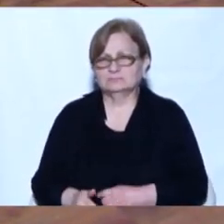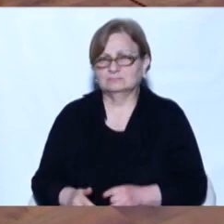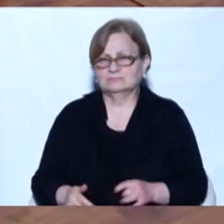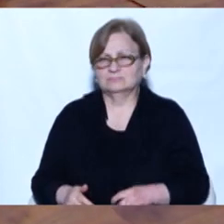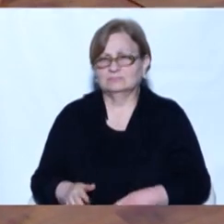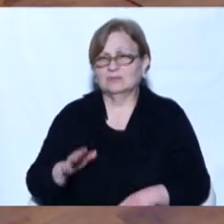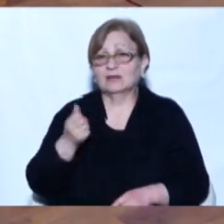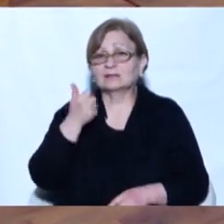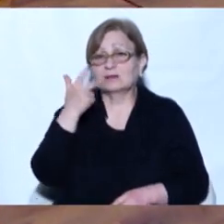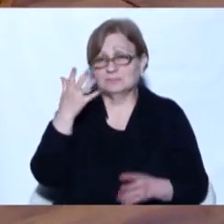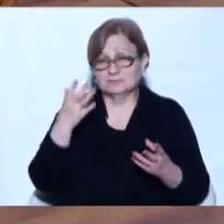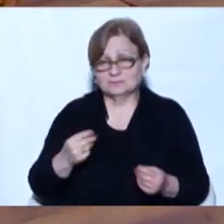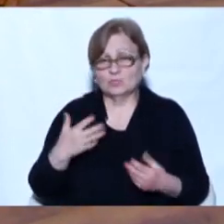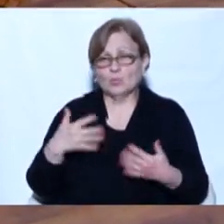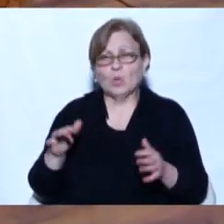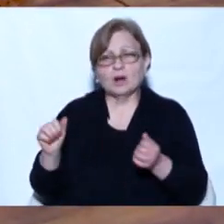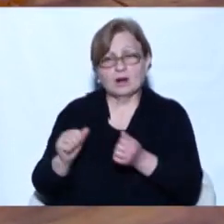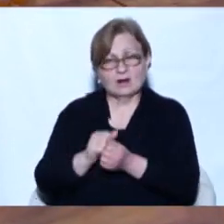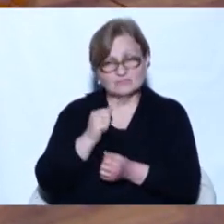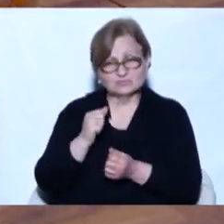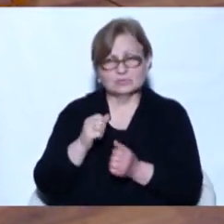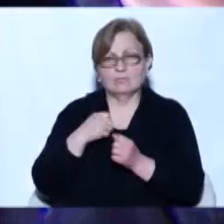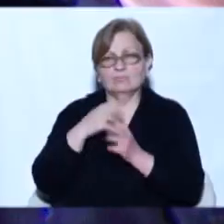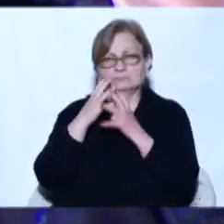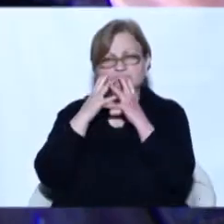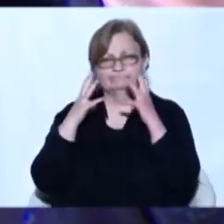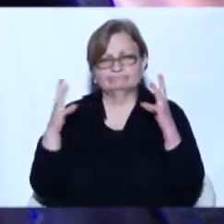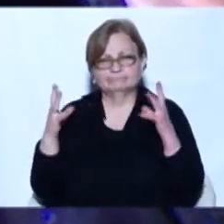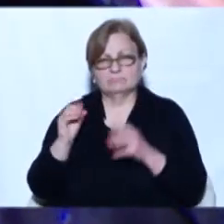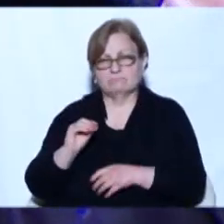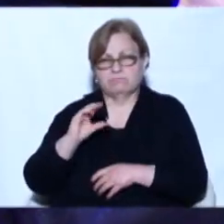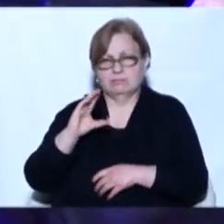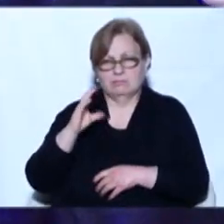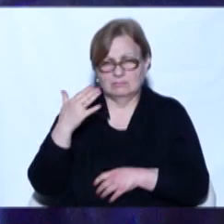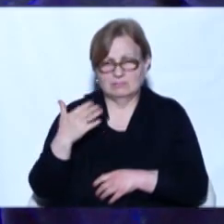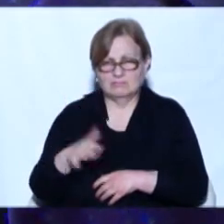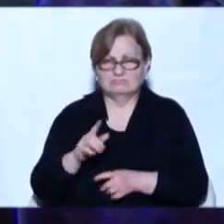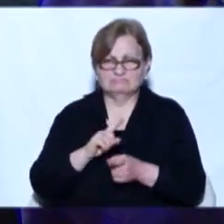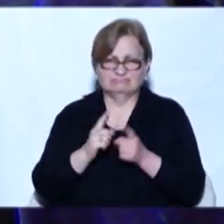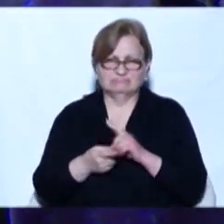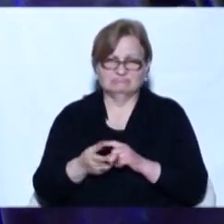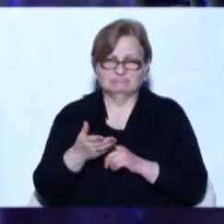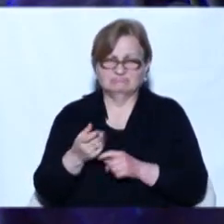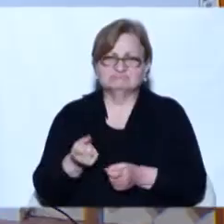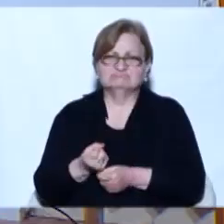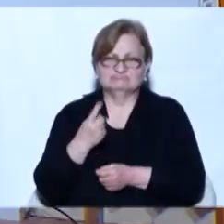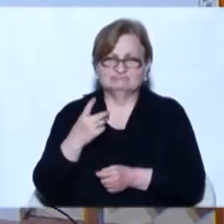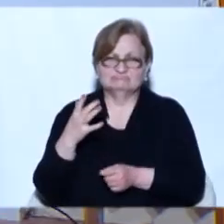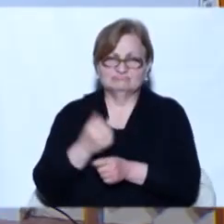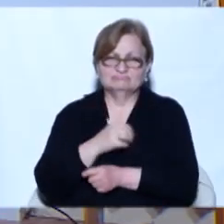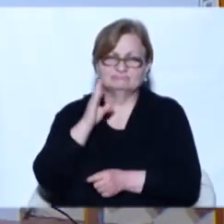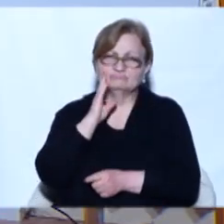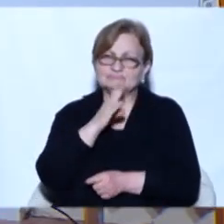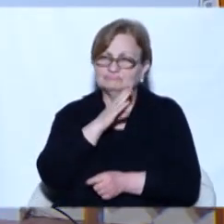რამდენიმე დღეში მე გამოვშრი და გავბუთქუნდი და ასეთი ლამაზი გავხდი. ეს რომ აღმოჩინა